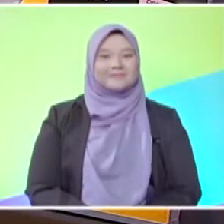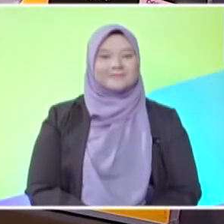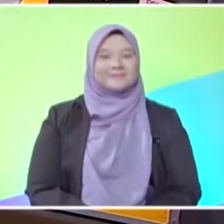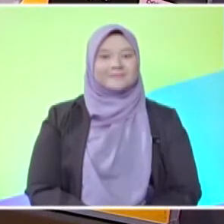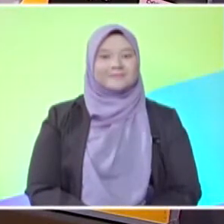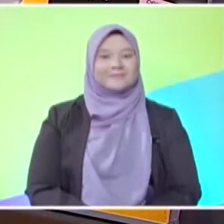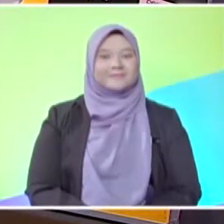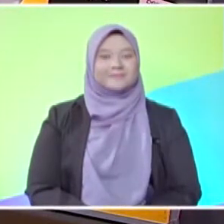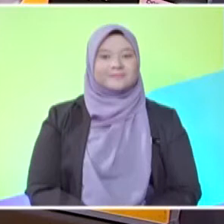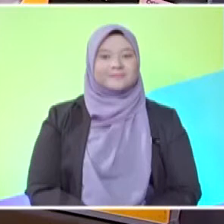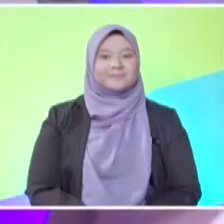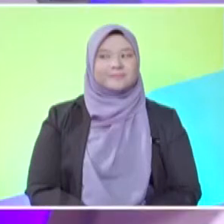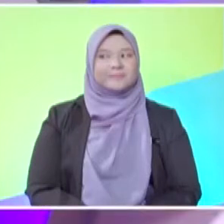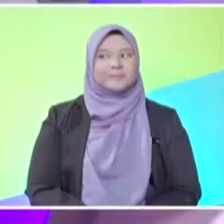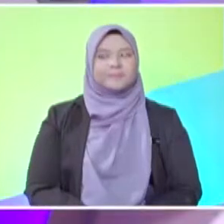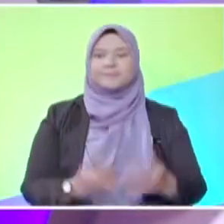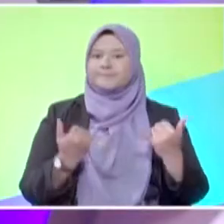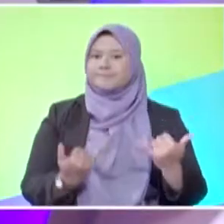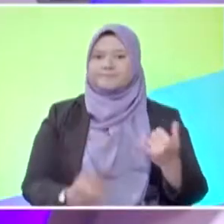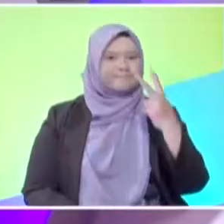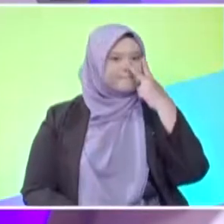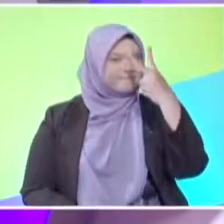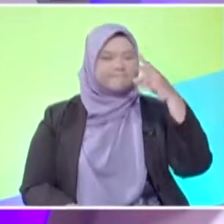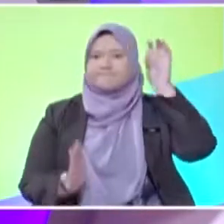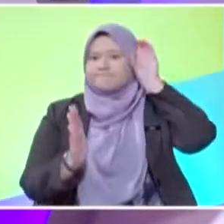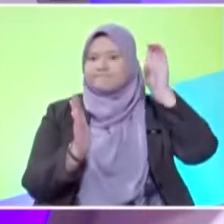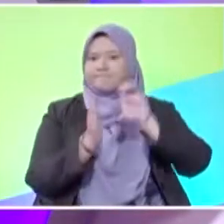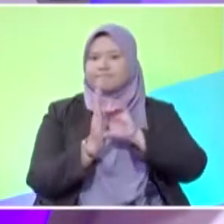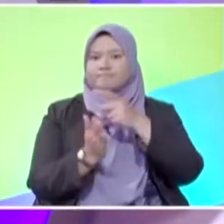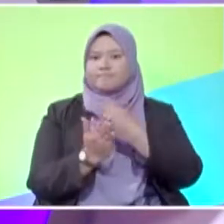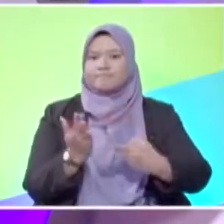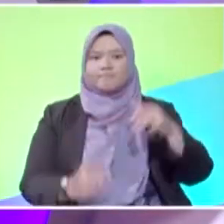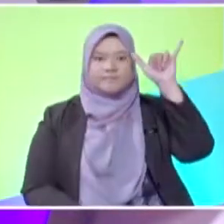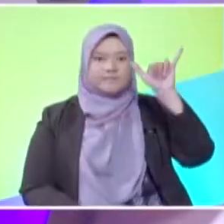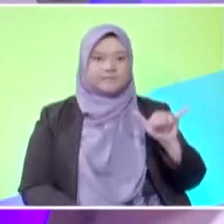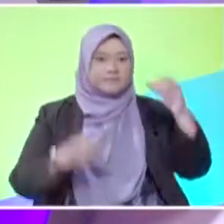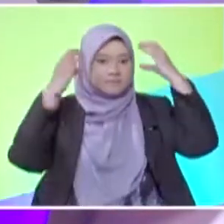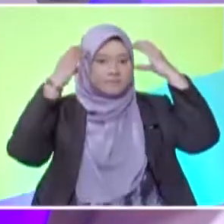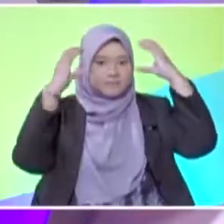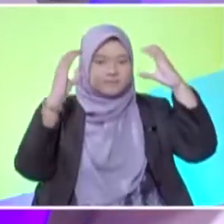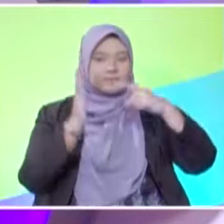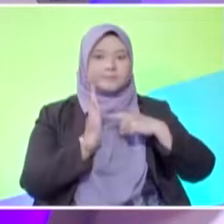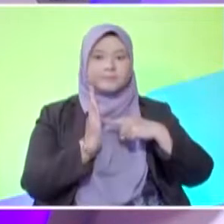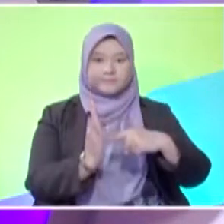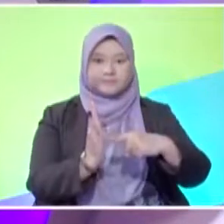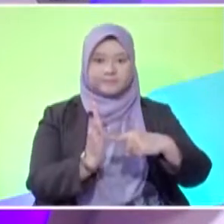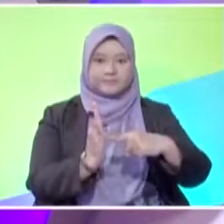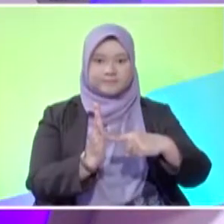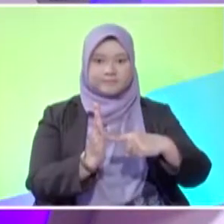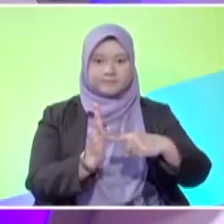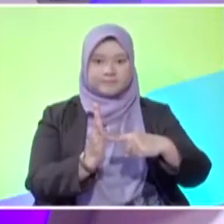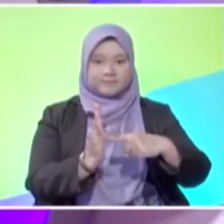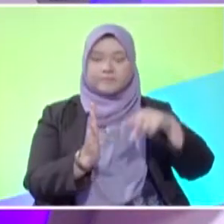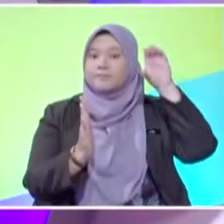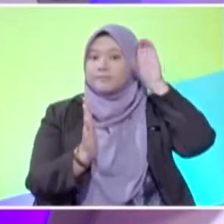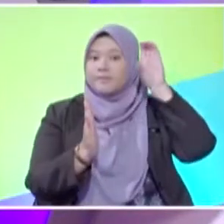saja bunyi Kanada contoh juga hari mau Oke ini hari Maya Bermuda